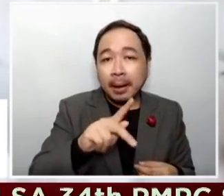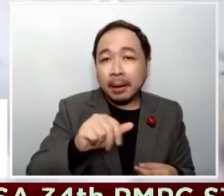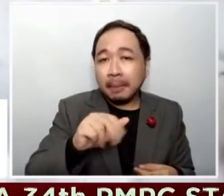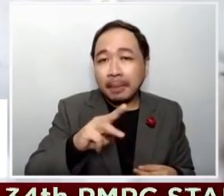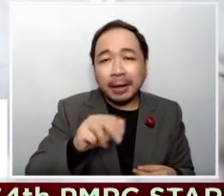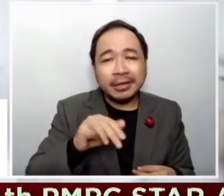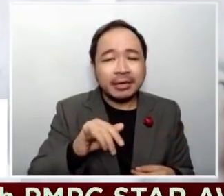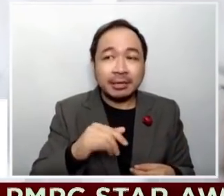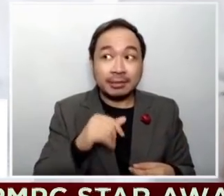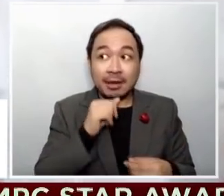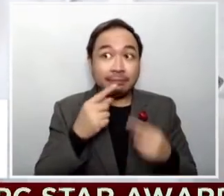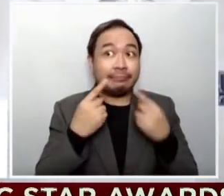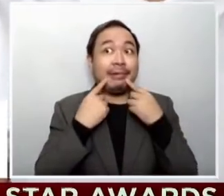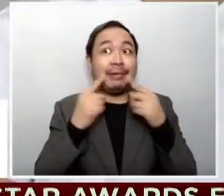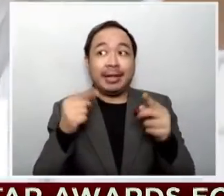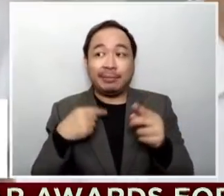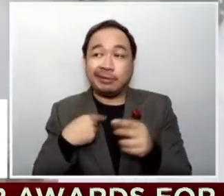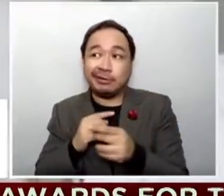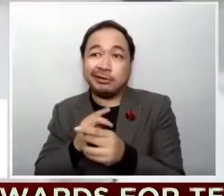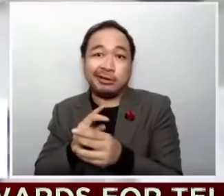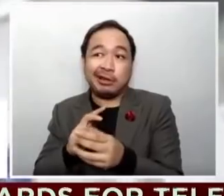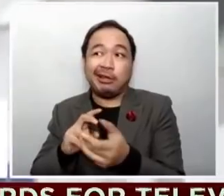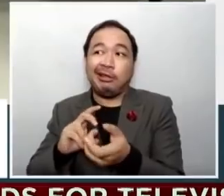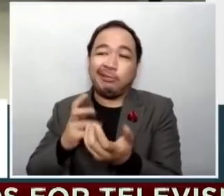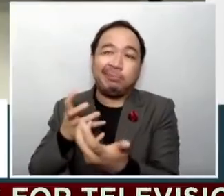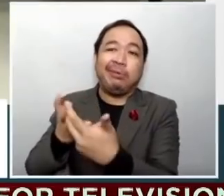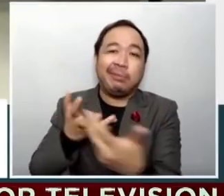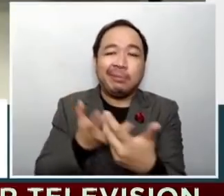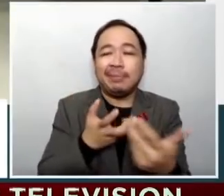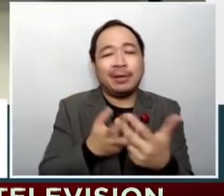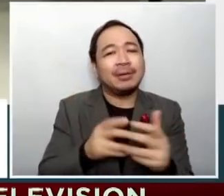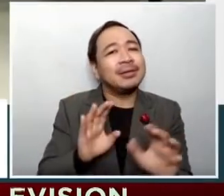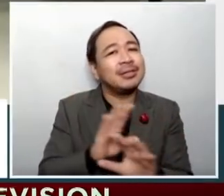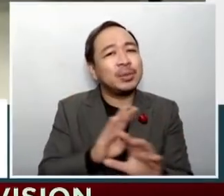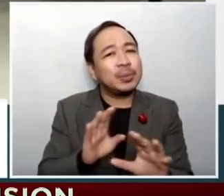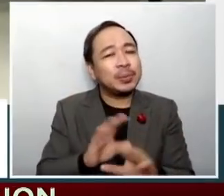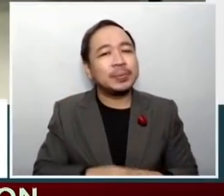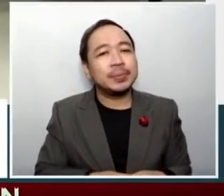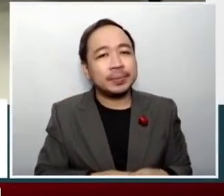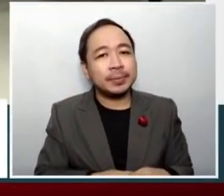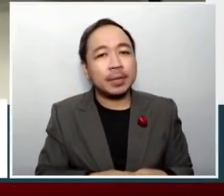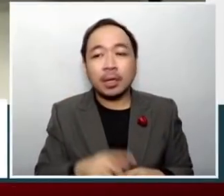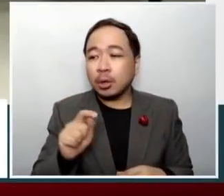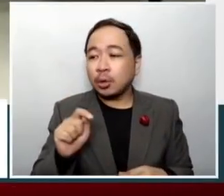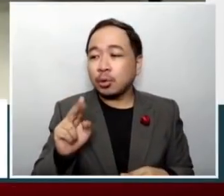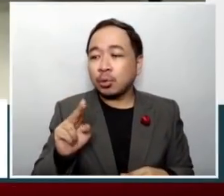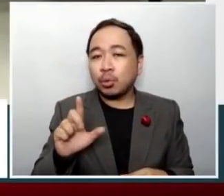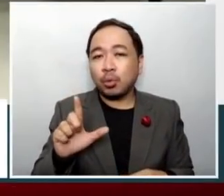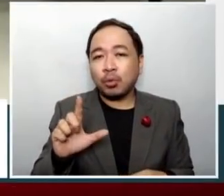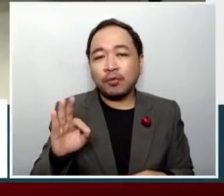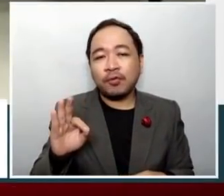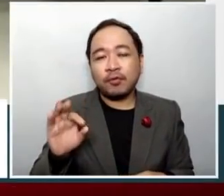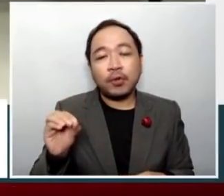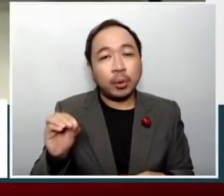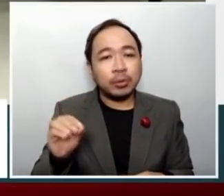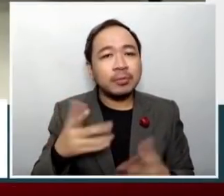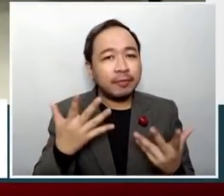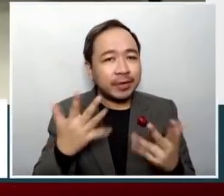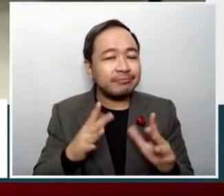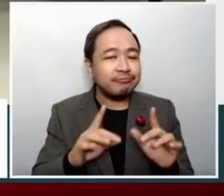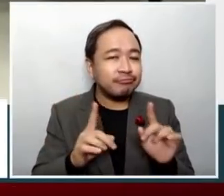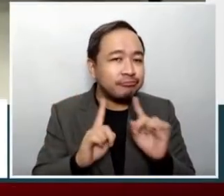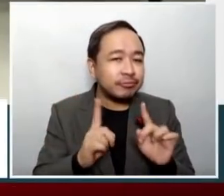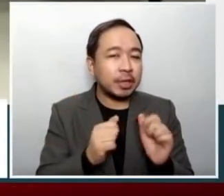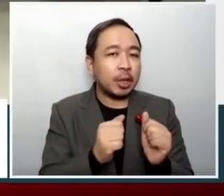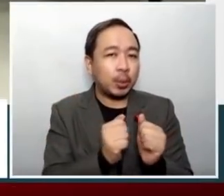Adapt dito, adapt doon para mapunan lang yung Senate slate. Okay. Si Tulfo, isa sa mga kinausap ng kampo ni dating Senador